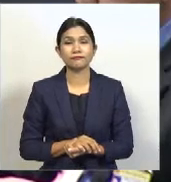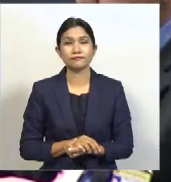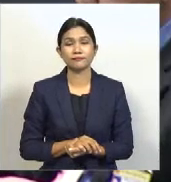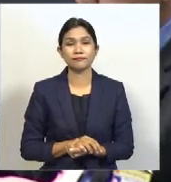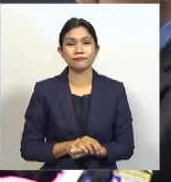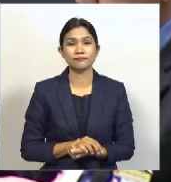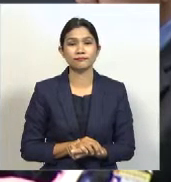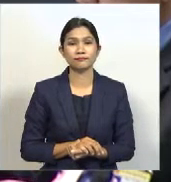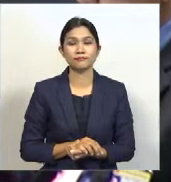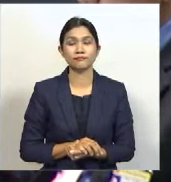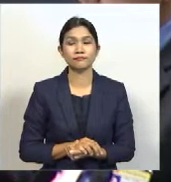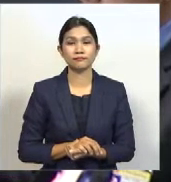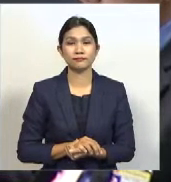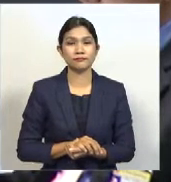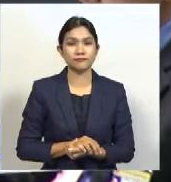ผม